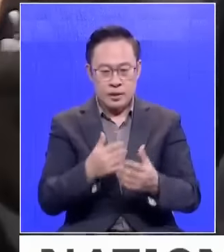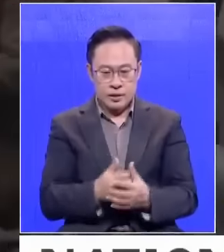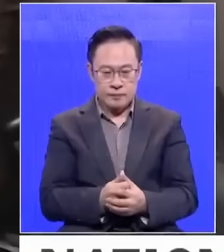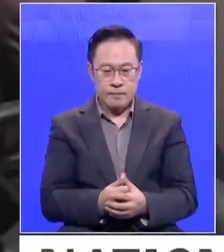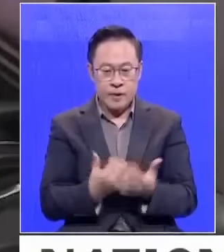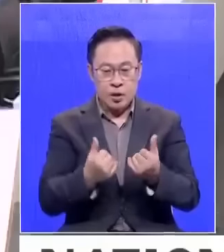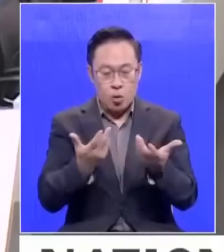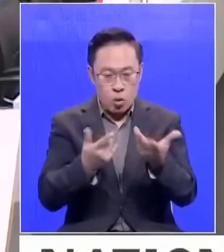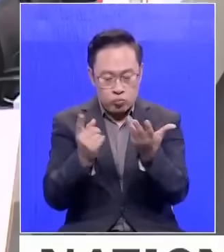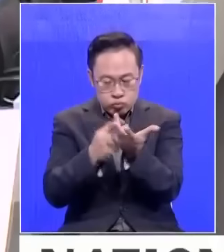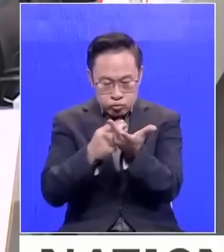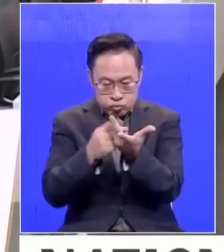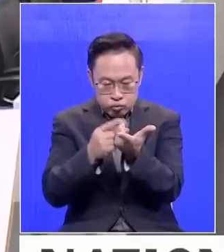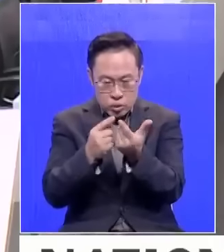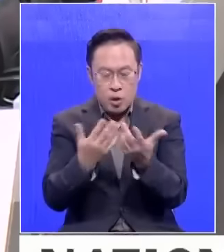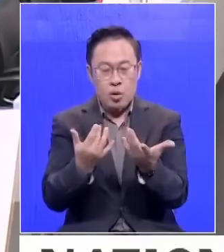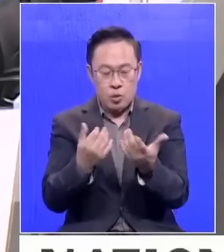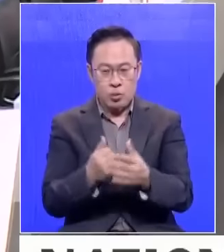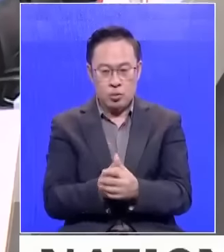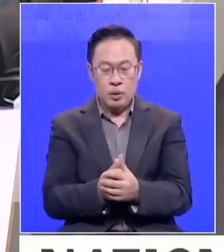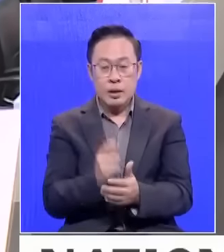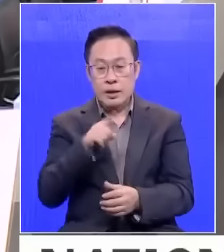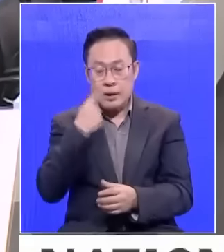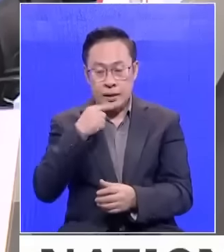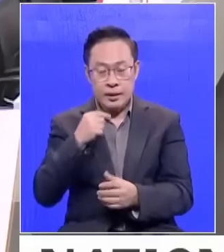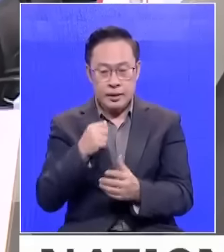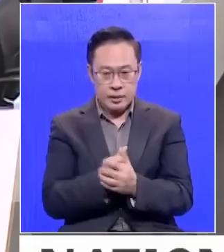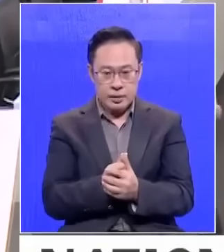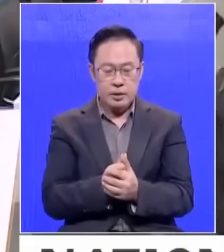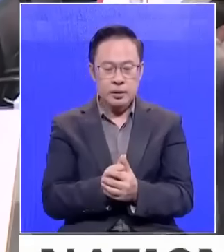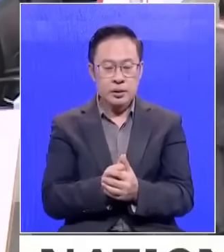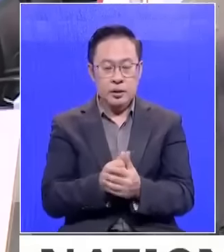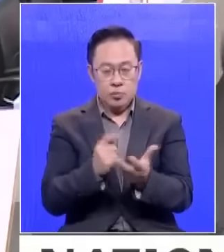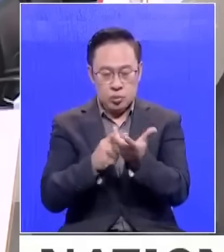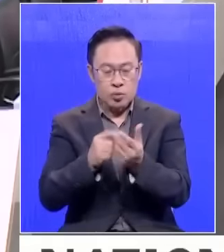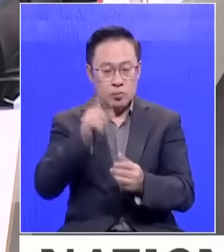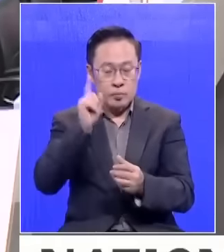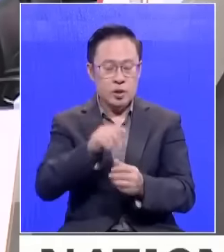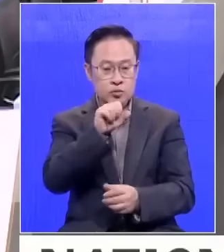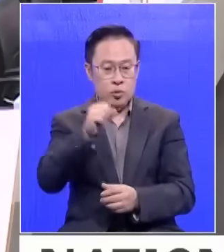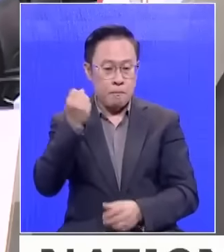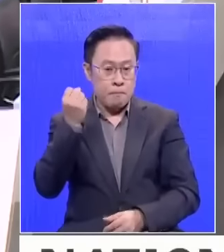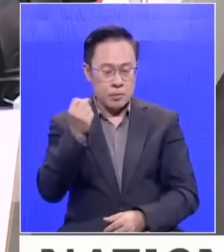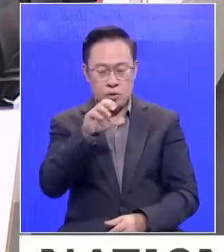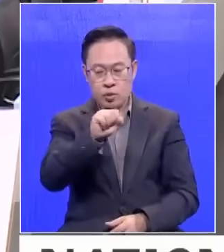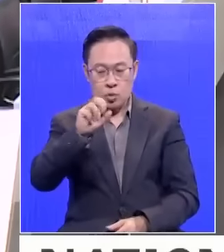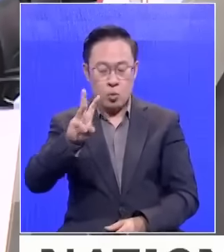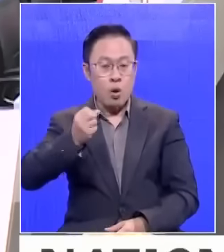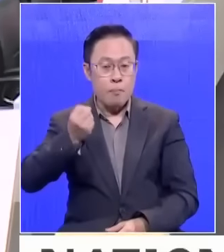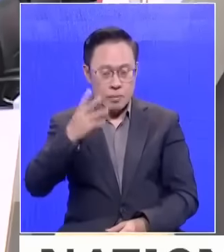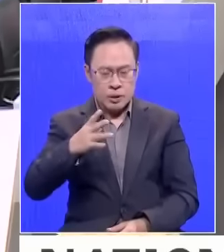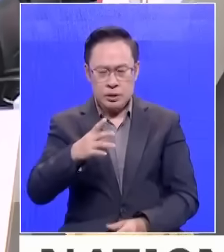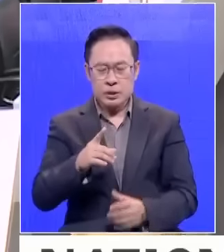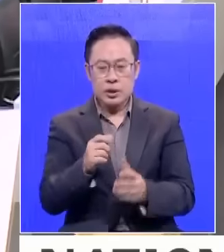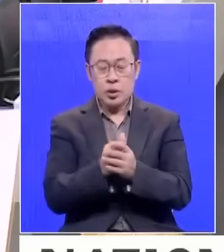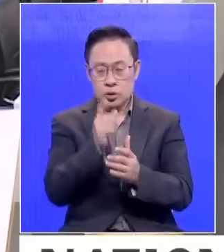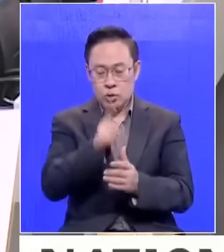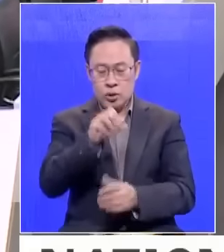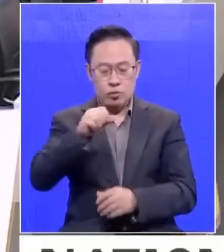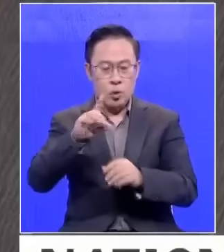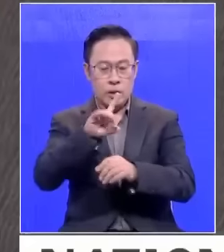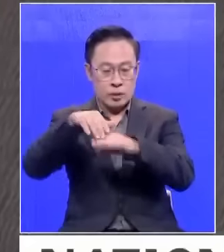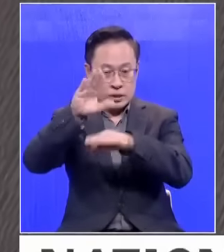ำรงตำแหน่งประธานวุฒิสภานะครับผู้ที่ได้รับการคัดเลือกก็จะต้องได้รับคะแนนเสียงข้างมากครับและก็จะต้องเกินกว่ากึ่งหนึ่งของจำนวนสวที่มา